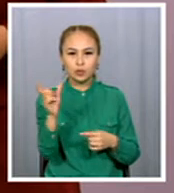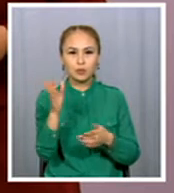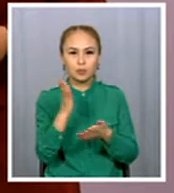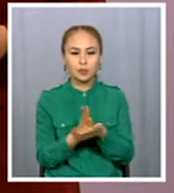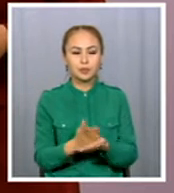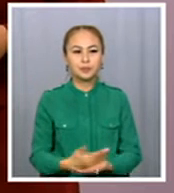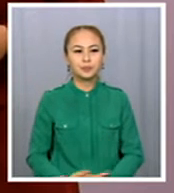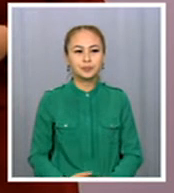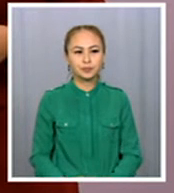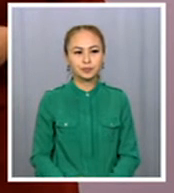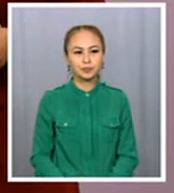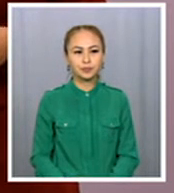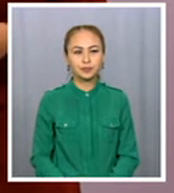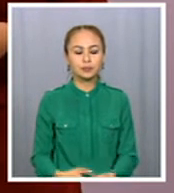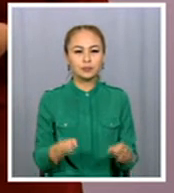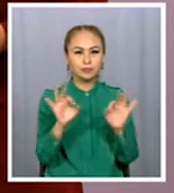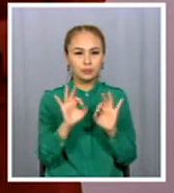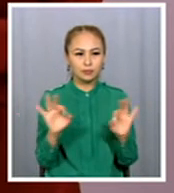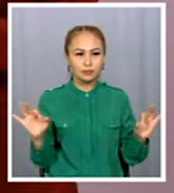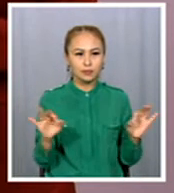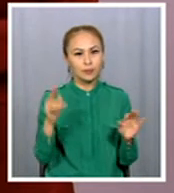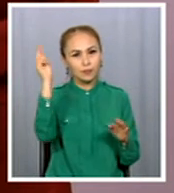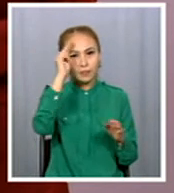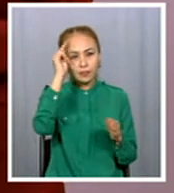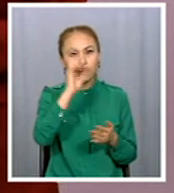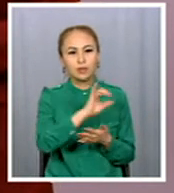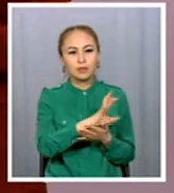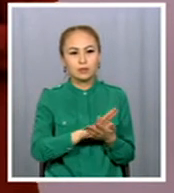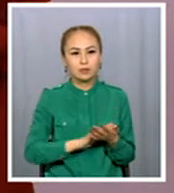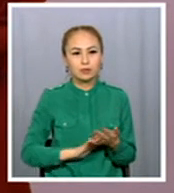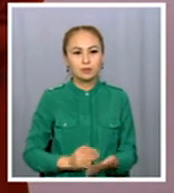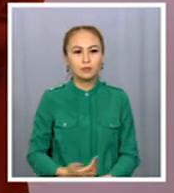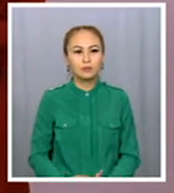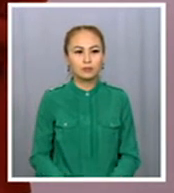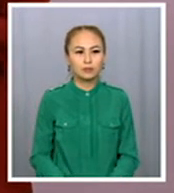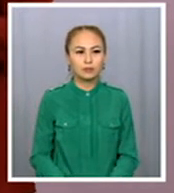екен. Жарайсыңдар, сабағымызды жалғастырамыз.